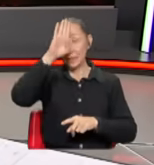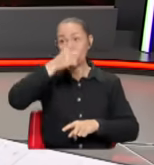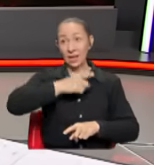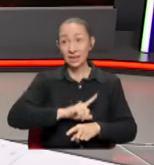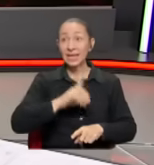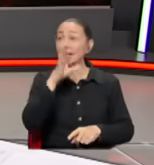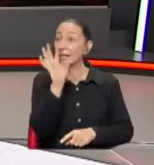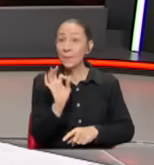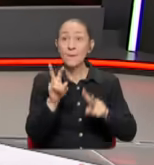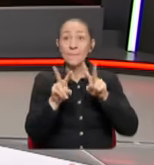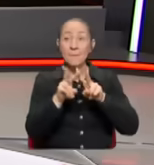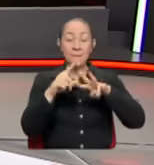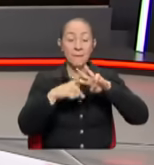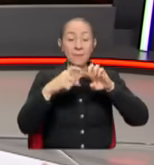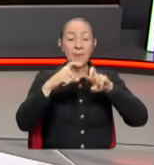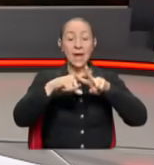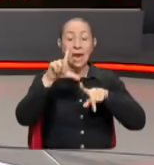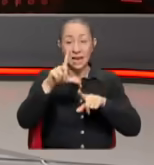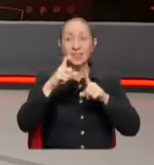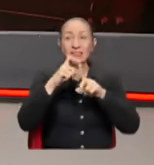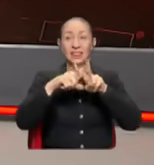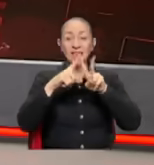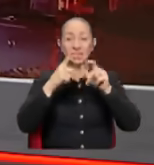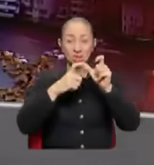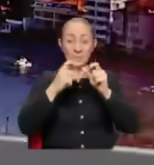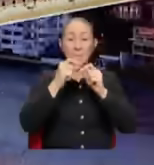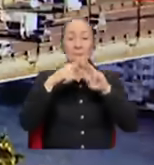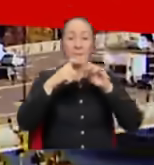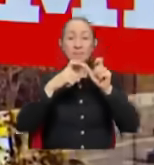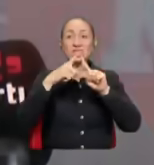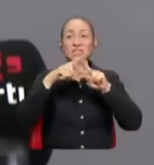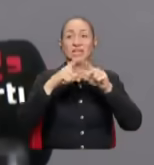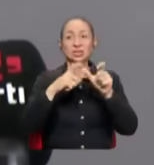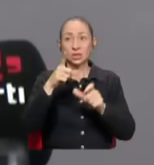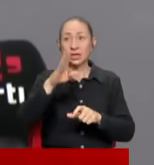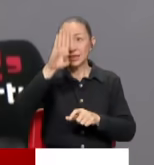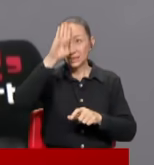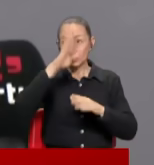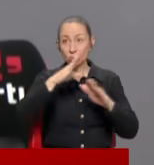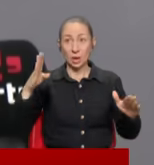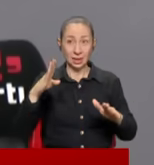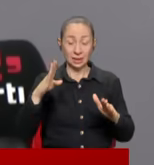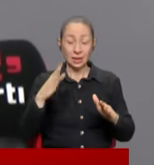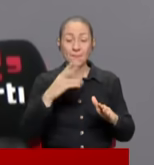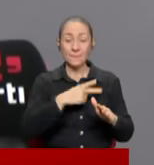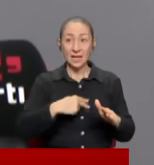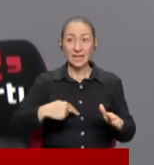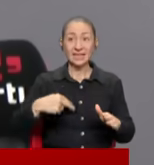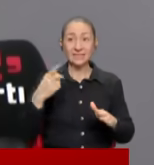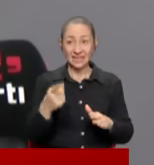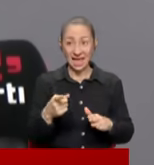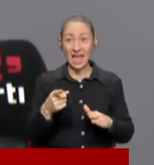kim? Meral Danış Beştaş. İstanbul Büyükşehir